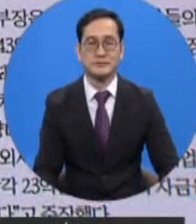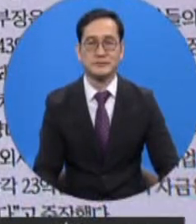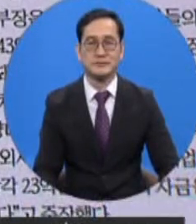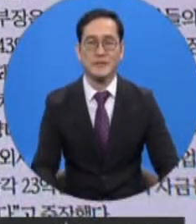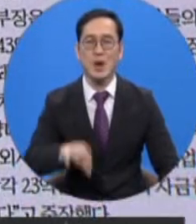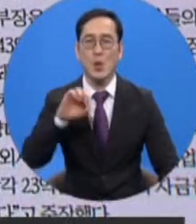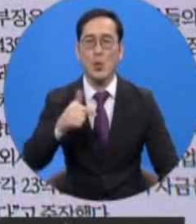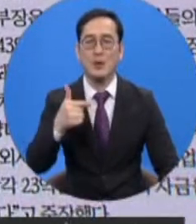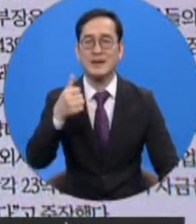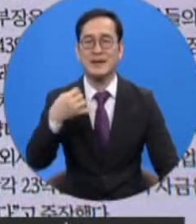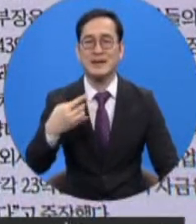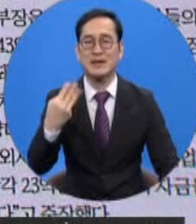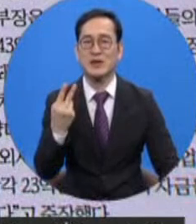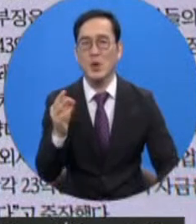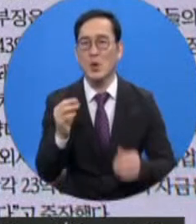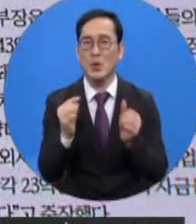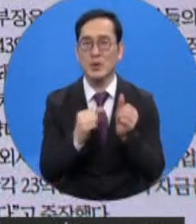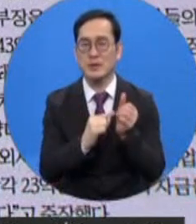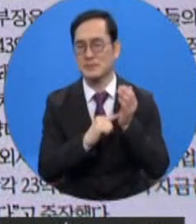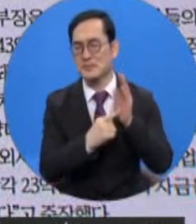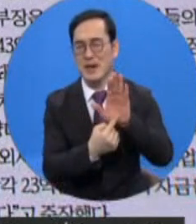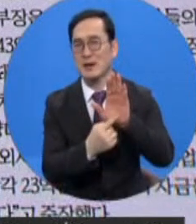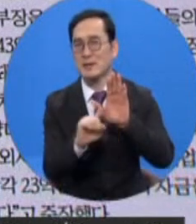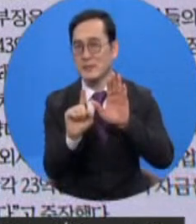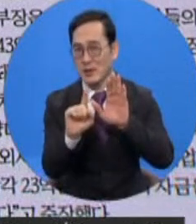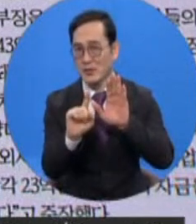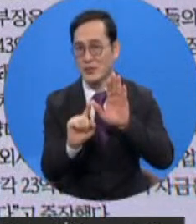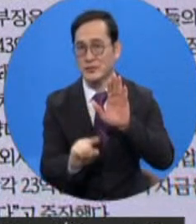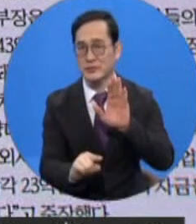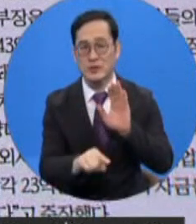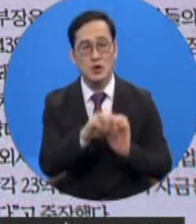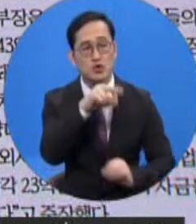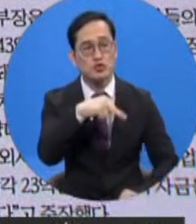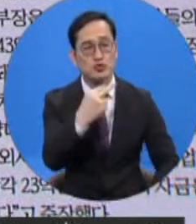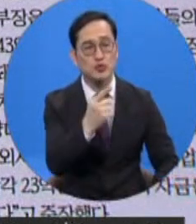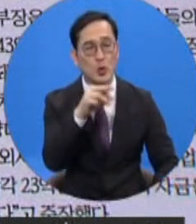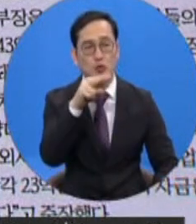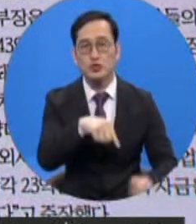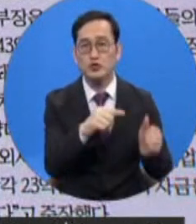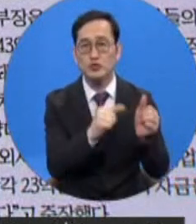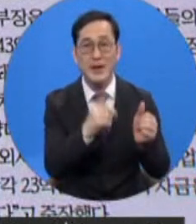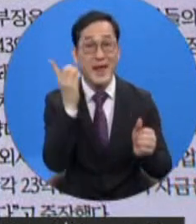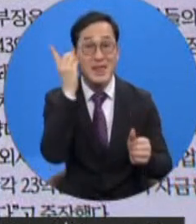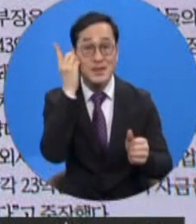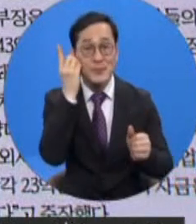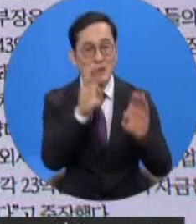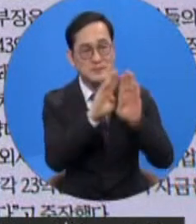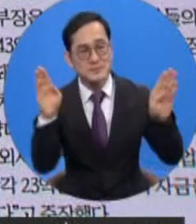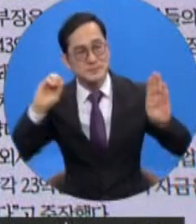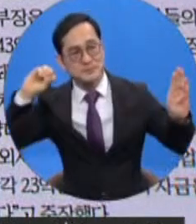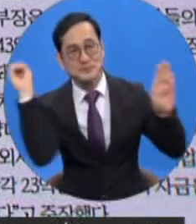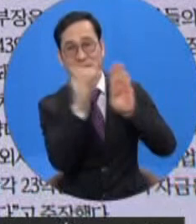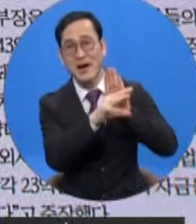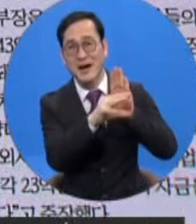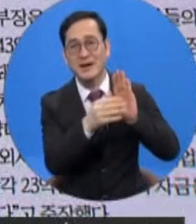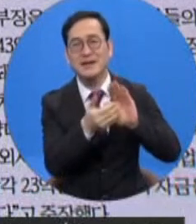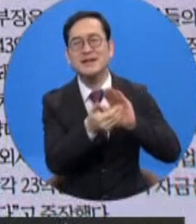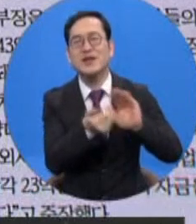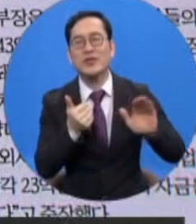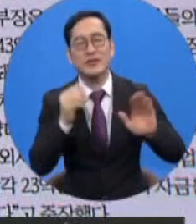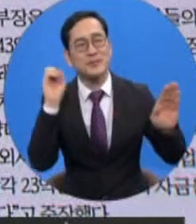원희룡 전 지사가 폭로를 했습니다. 유동규가 핸드폰을 집어 던지기